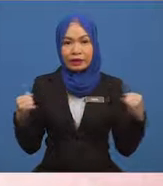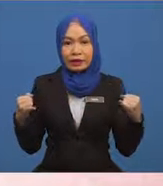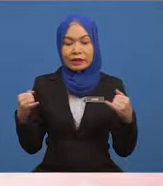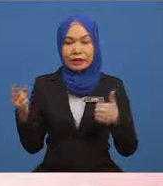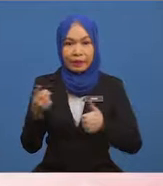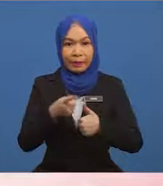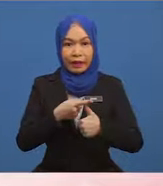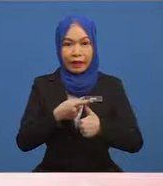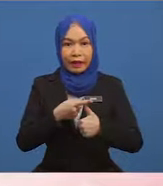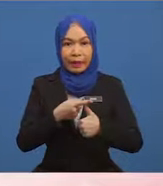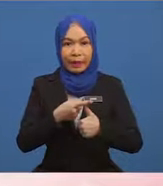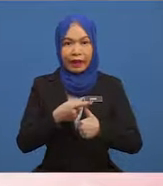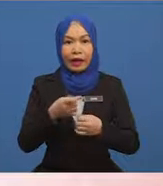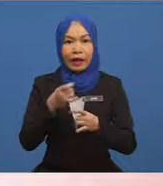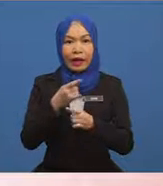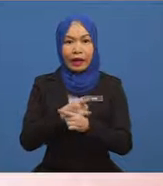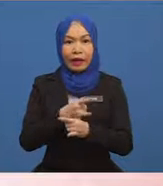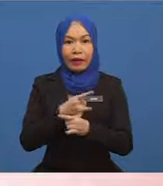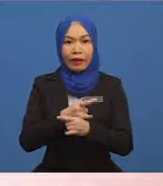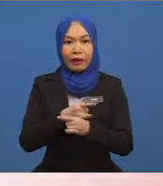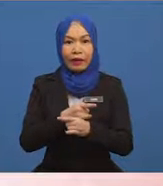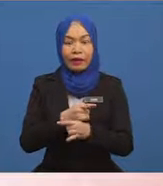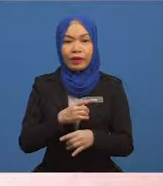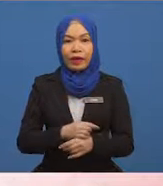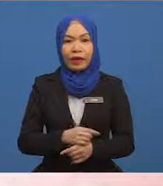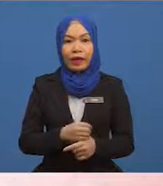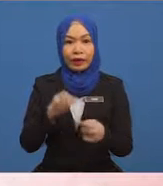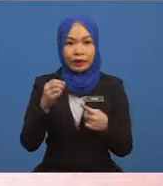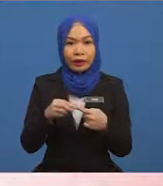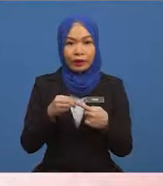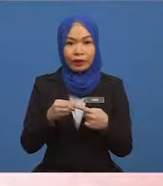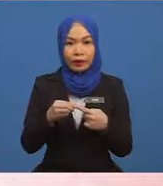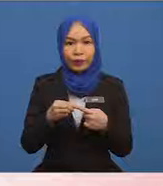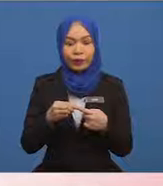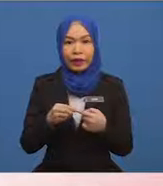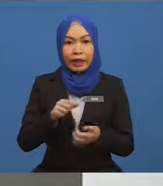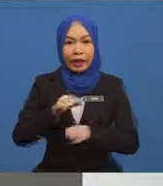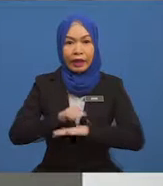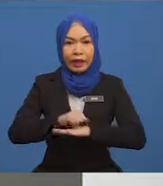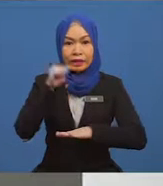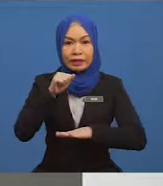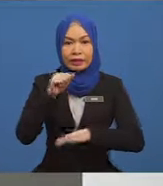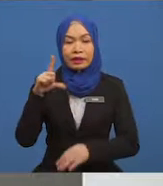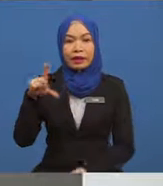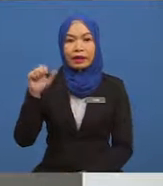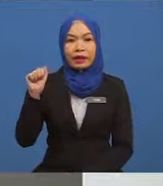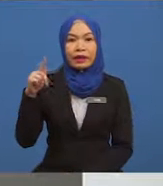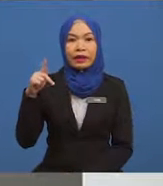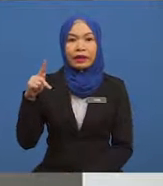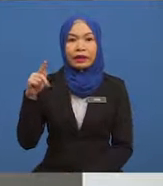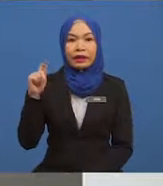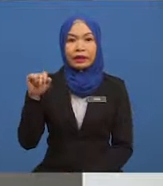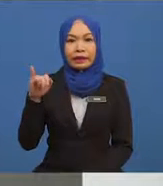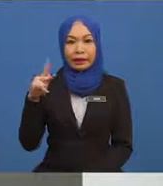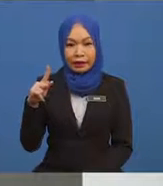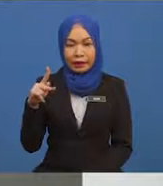fermentasi alkohol. Kedua, fermentasi asid laktik. Sekarang, mari kita